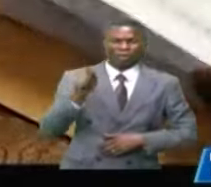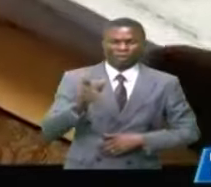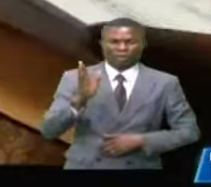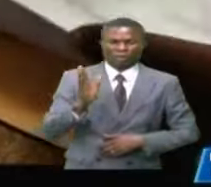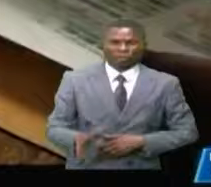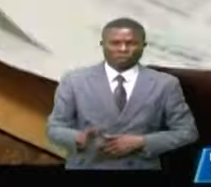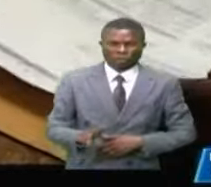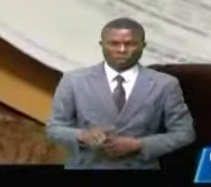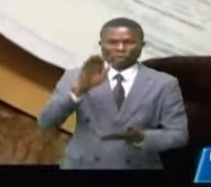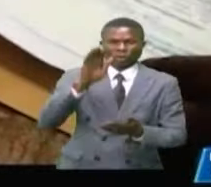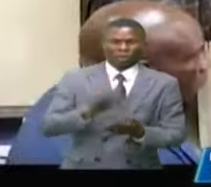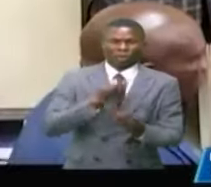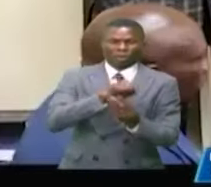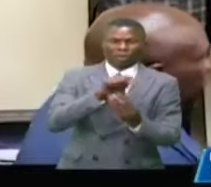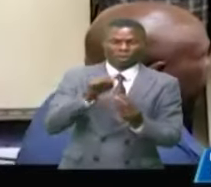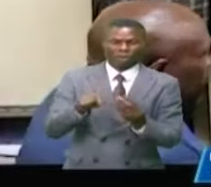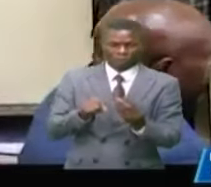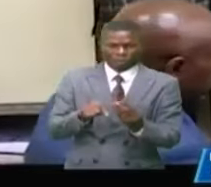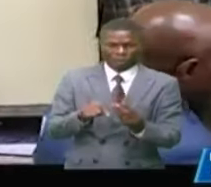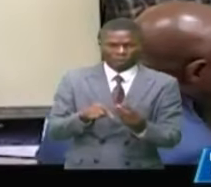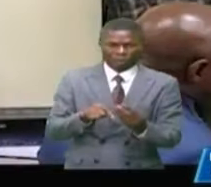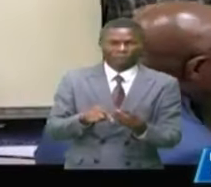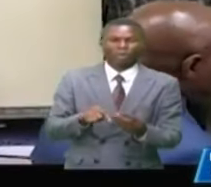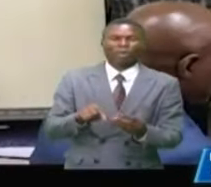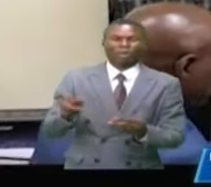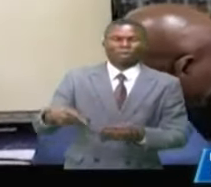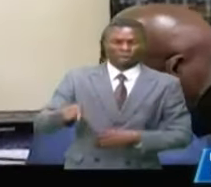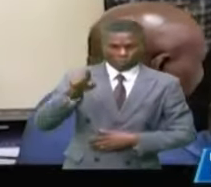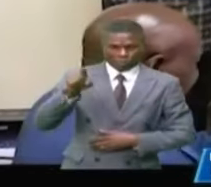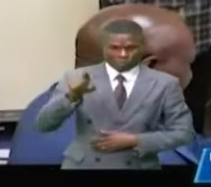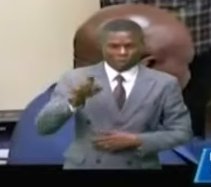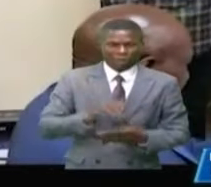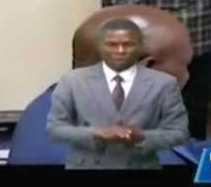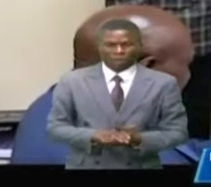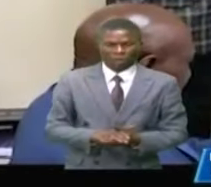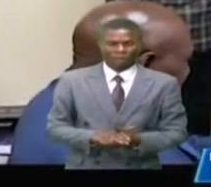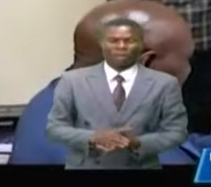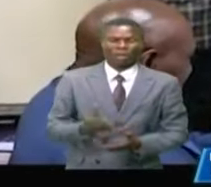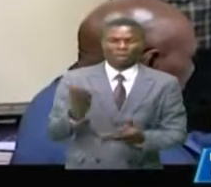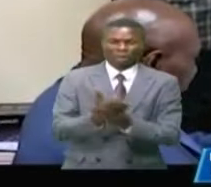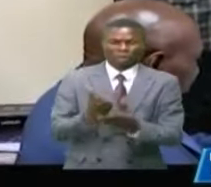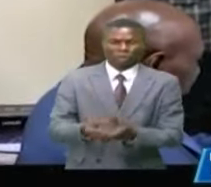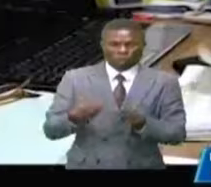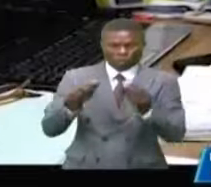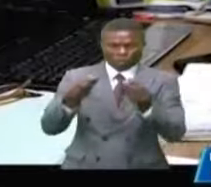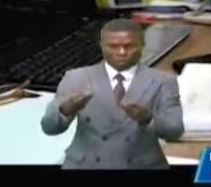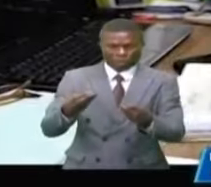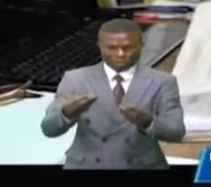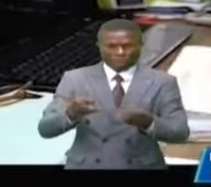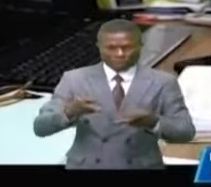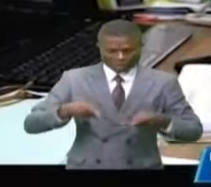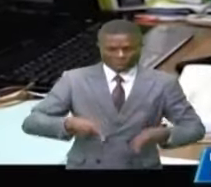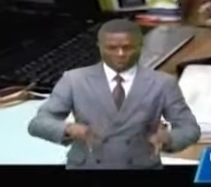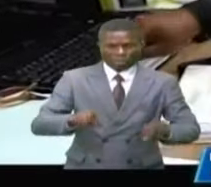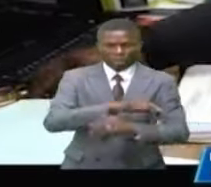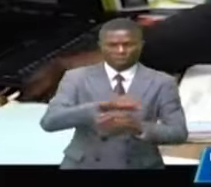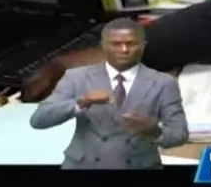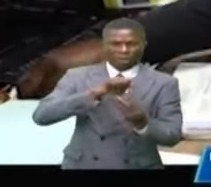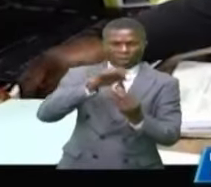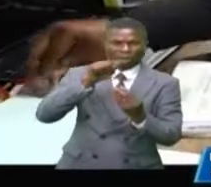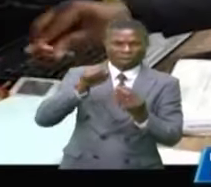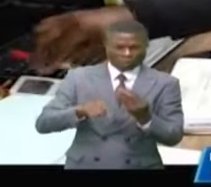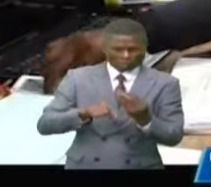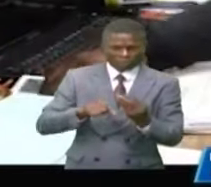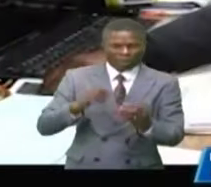la reddition des comptes de la dite province. Soulignons que ce dépôt à mi-parcours permet à la Cour de compte de